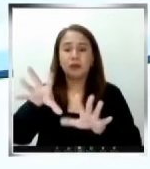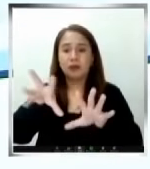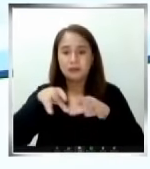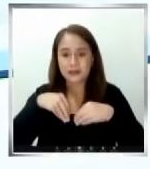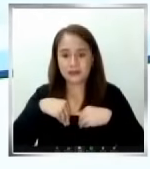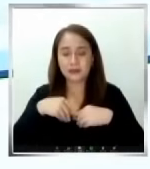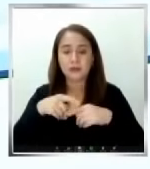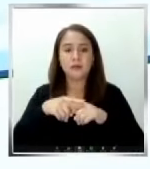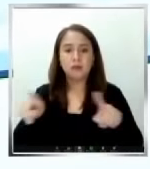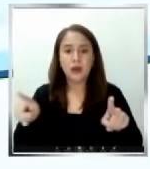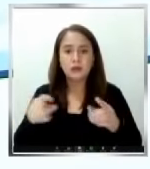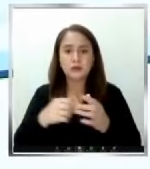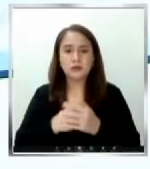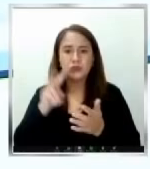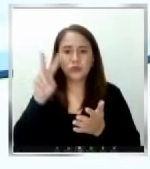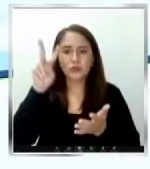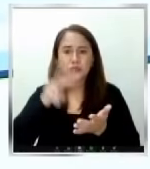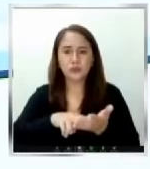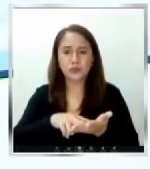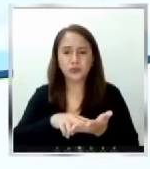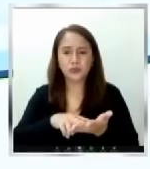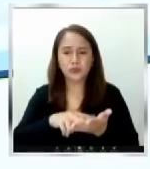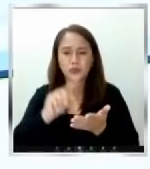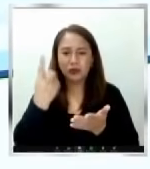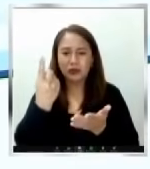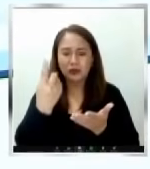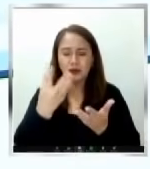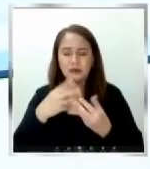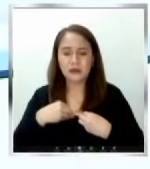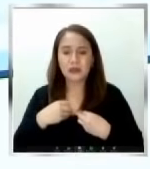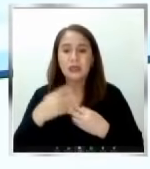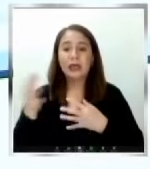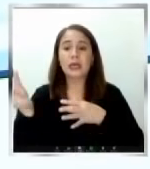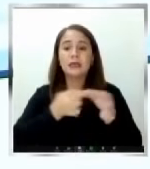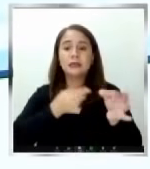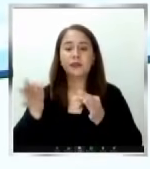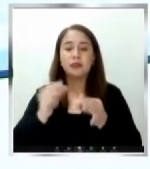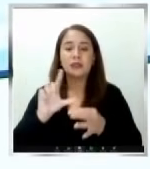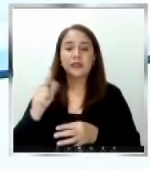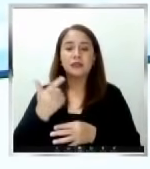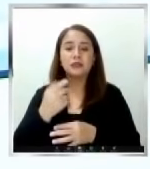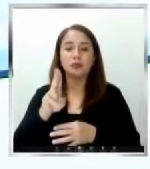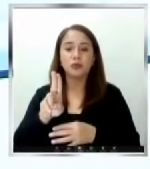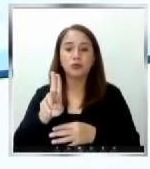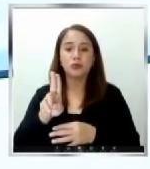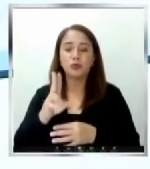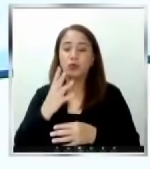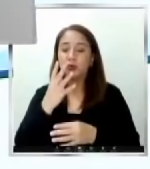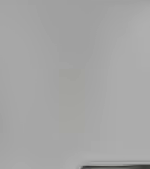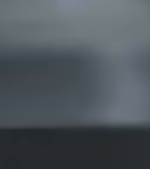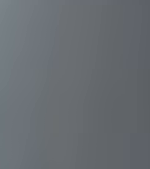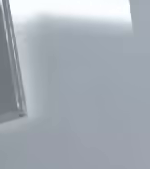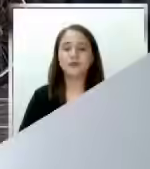naging 2,000 piso na lang. Ang paliwanag dyan ng LGU sa pagtutok ni Salima Refran.